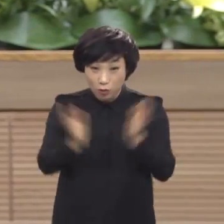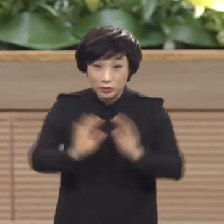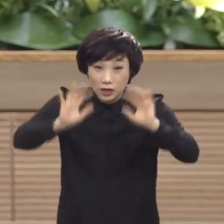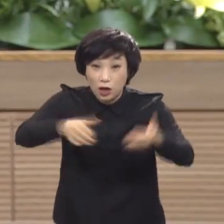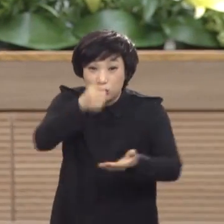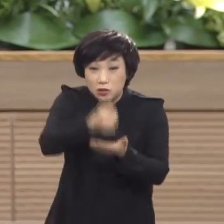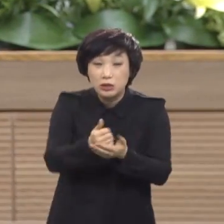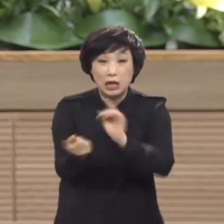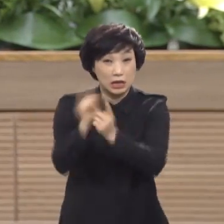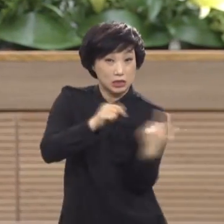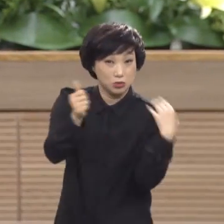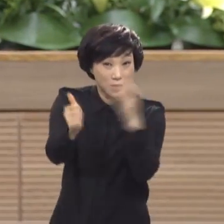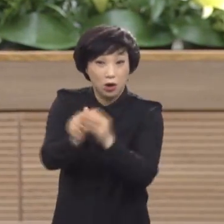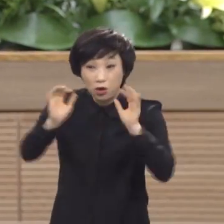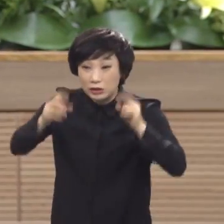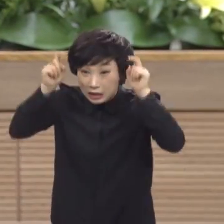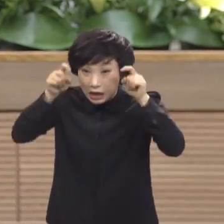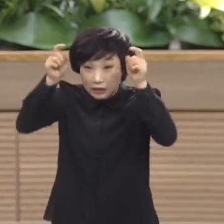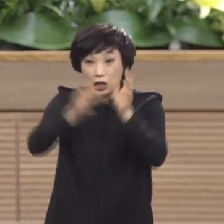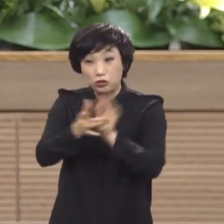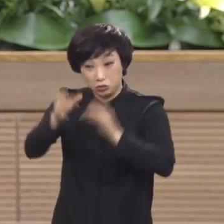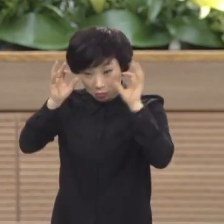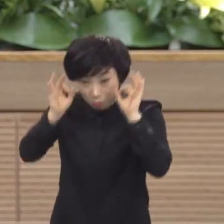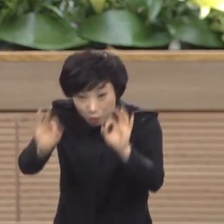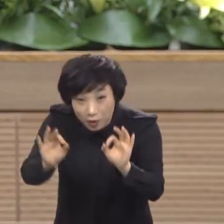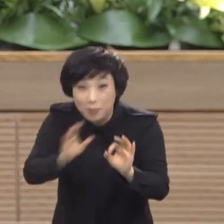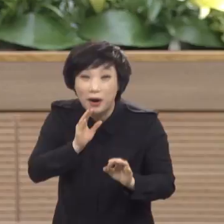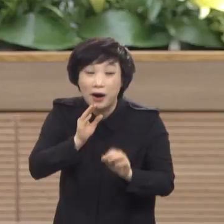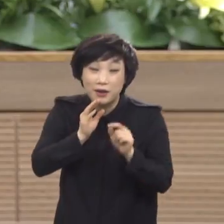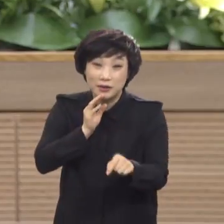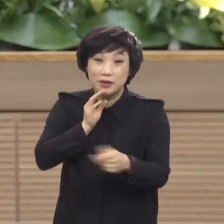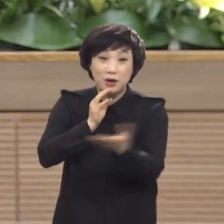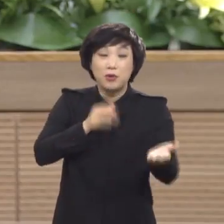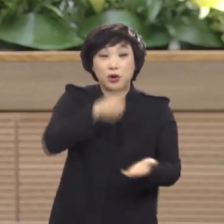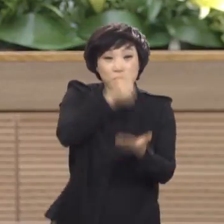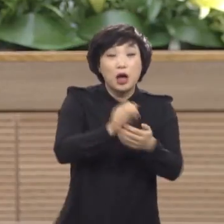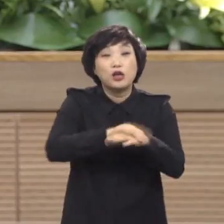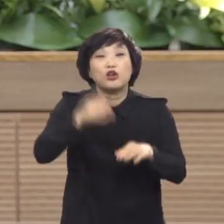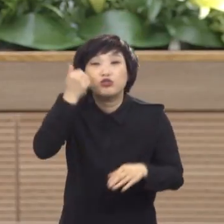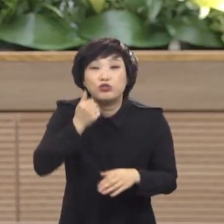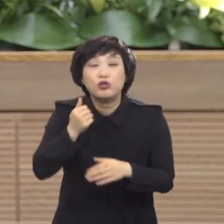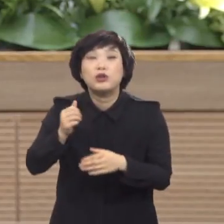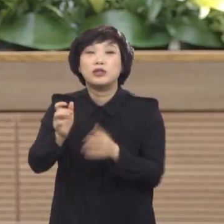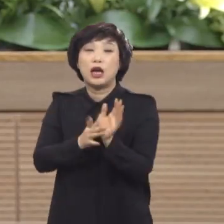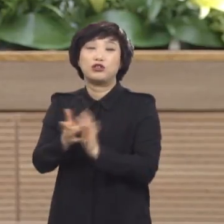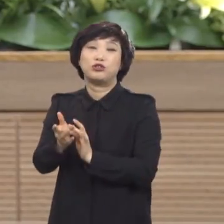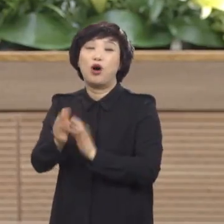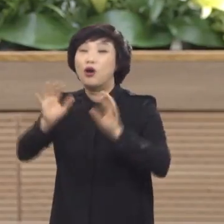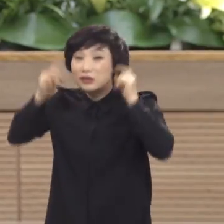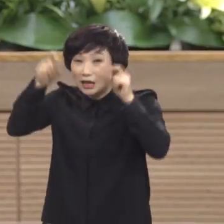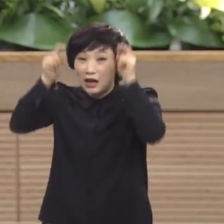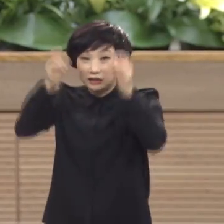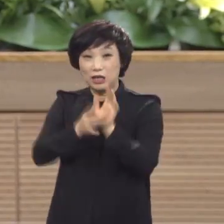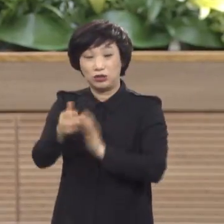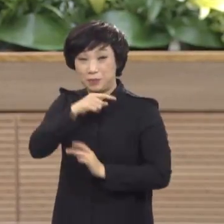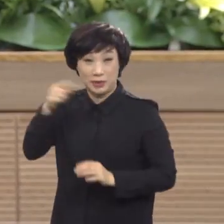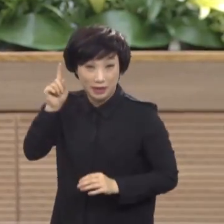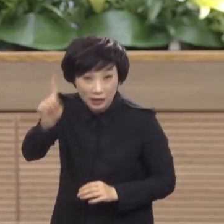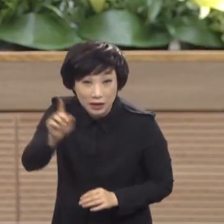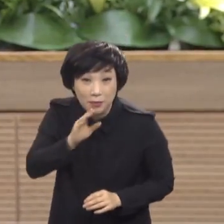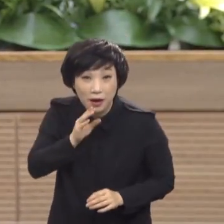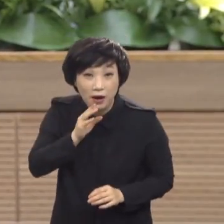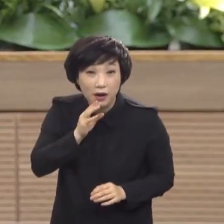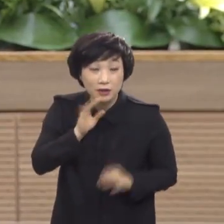죄는 어린 양의 피만이 해결한다. 예수만이 해결한다. 아버지부터 죄를 지고 쫓겨난